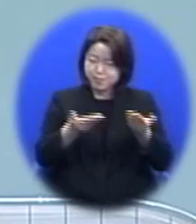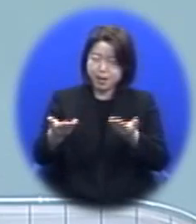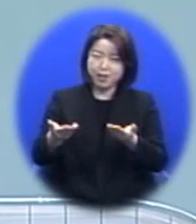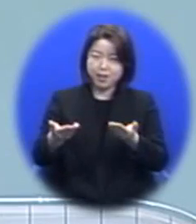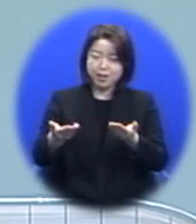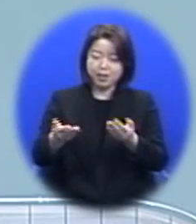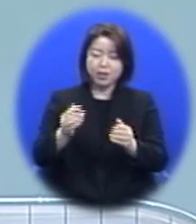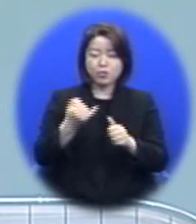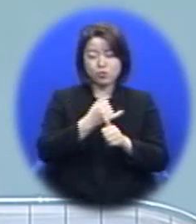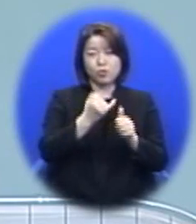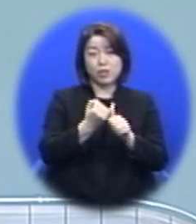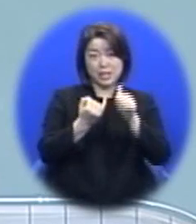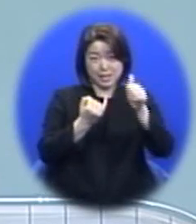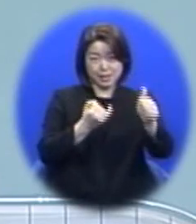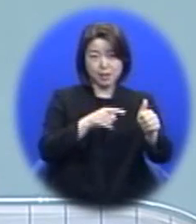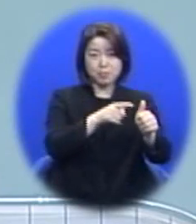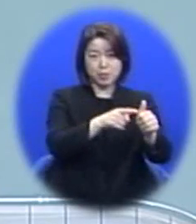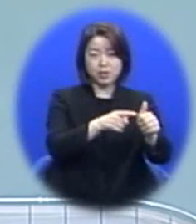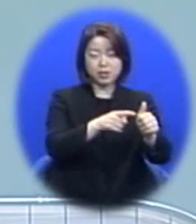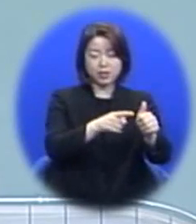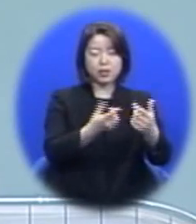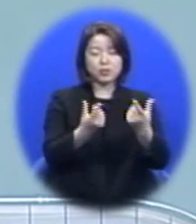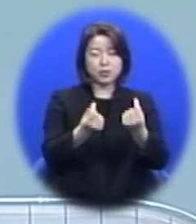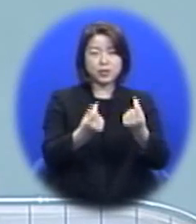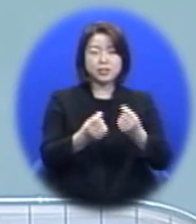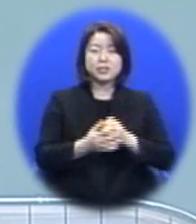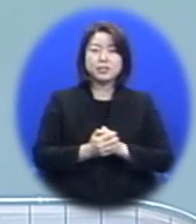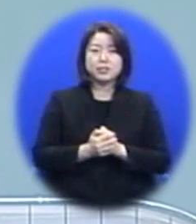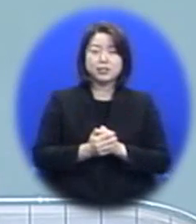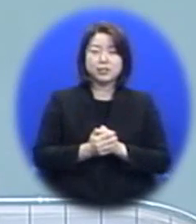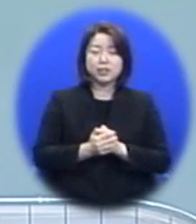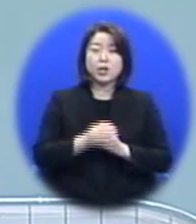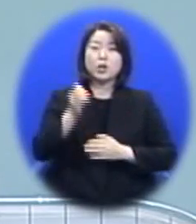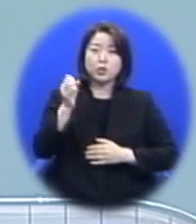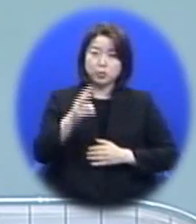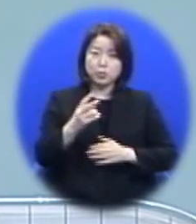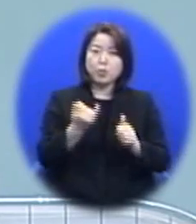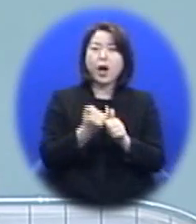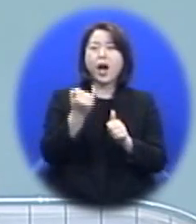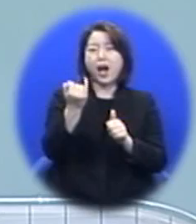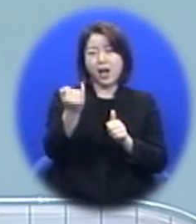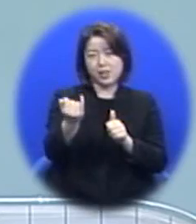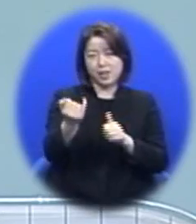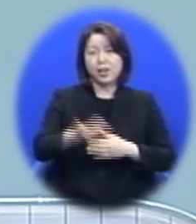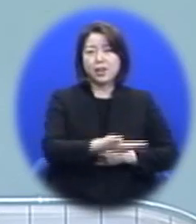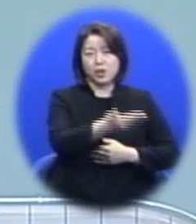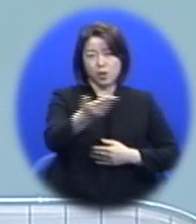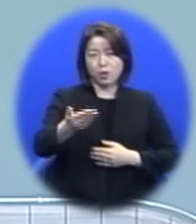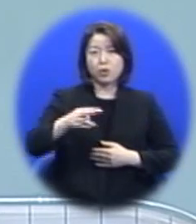하세요. 그리고 아내 된 여러분들에게도 그렇게 해주기를 원합니다.